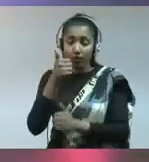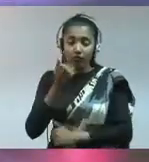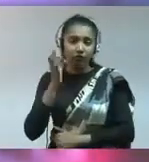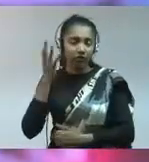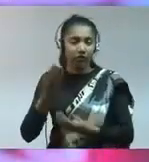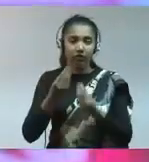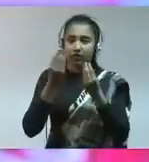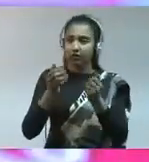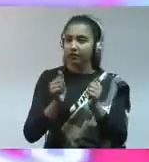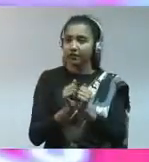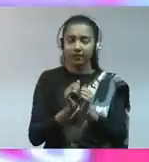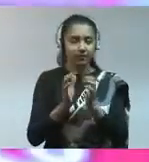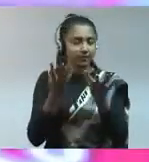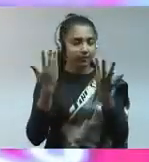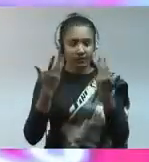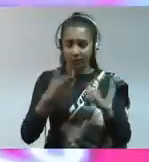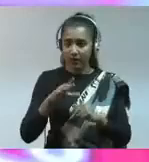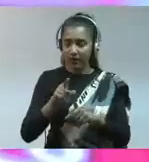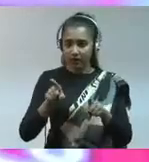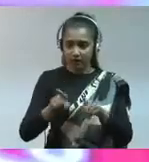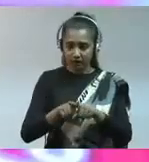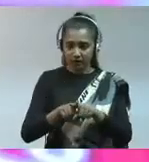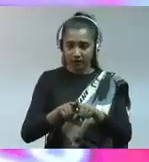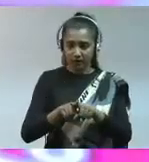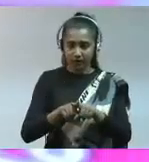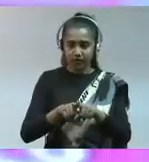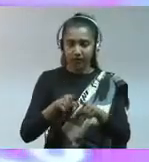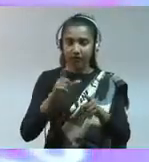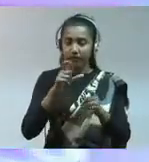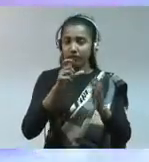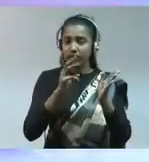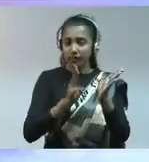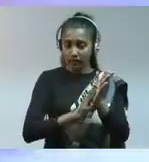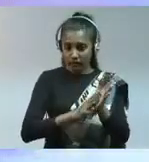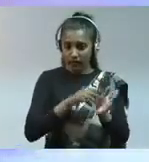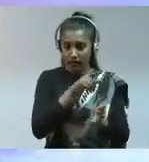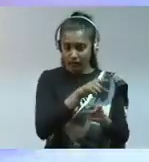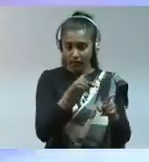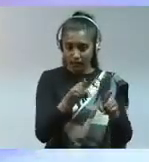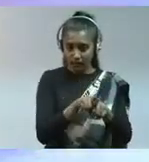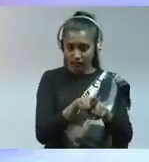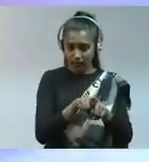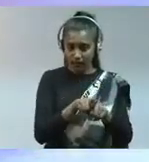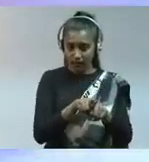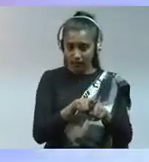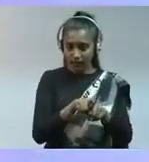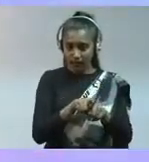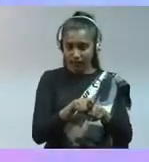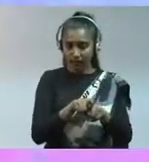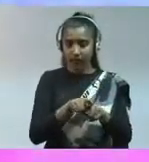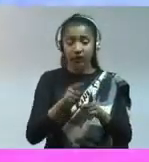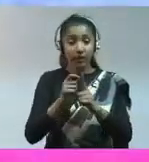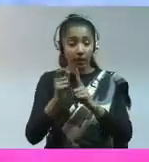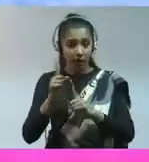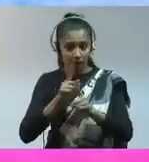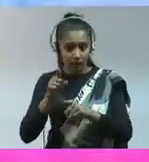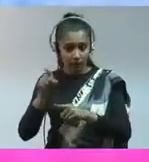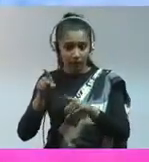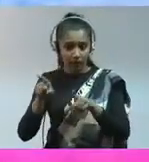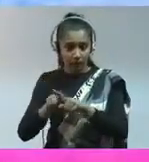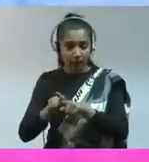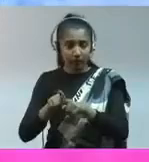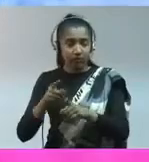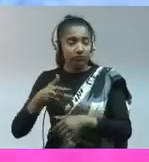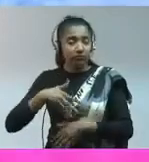කොට තිබෙනවා. විධායකයේ ඍජු කොටස්කාරයෙකු නොවි පාර්ලිමේන්තු විශේෂ කාරක සභාවන්ට නායකත්වය